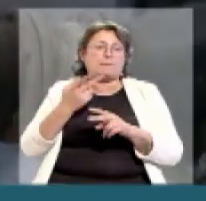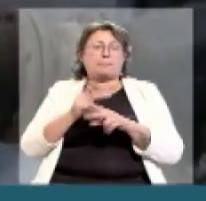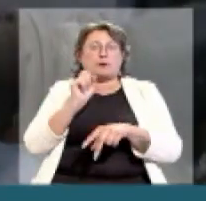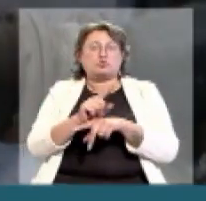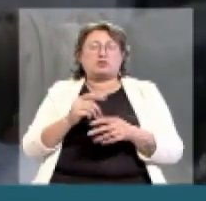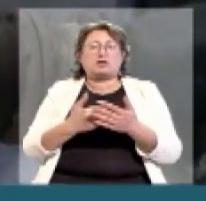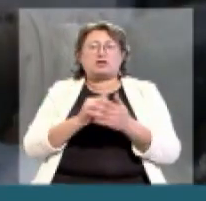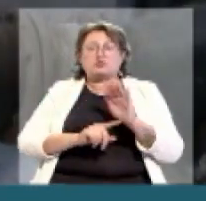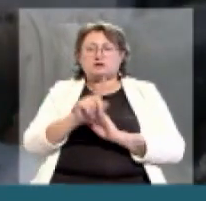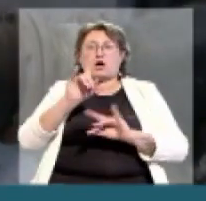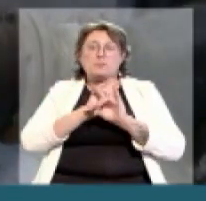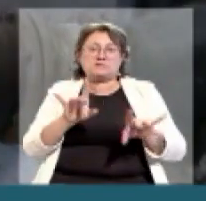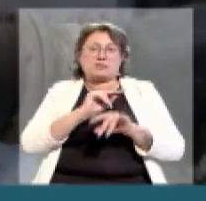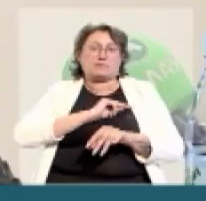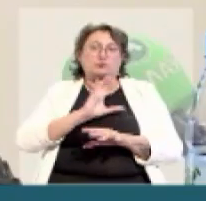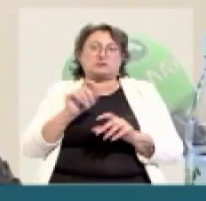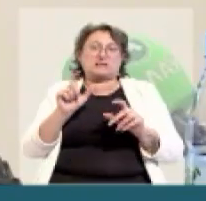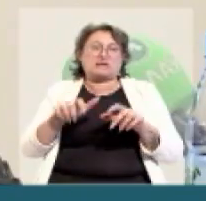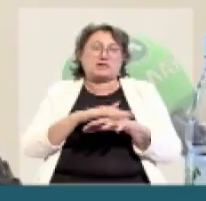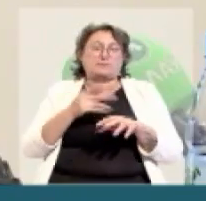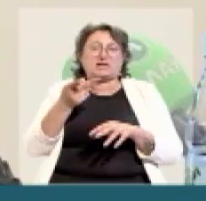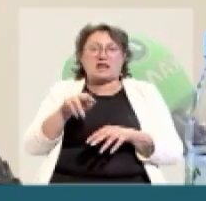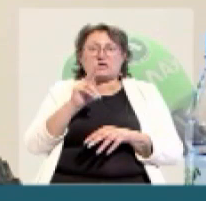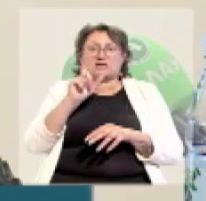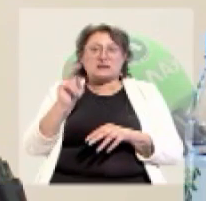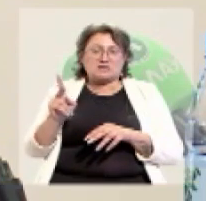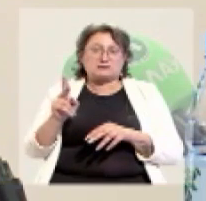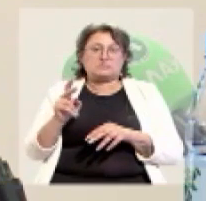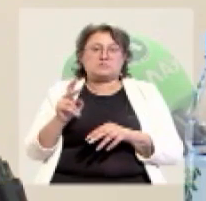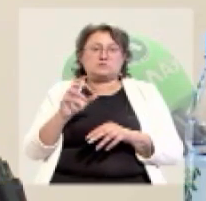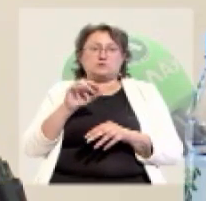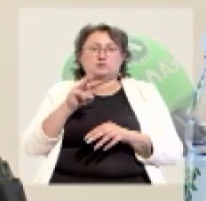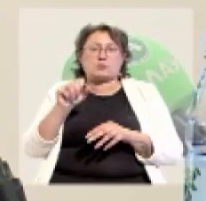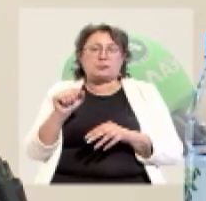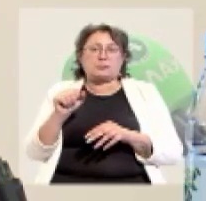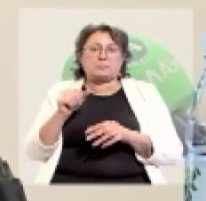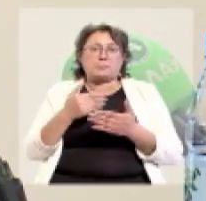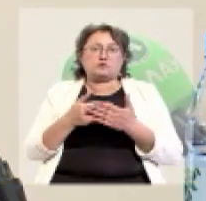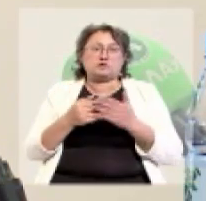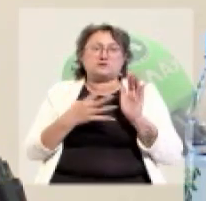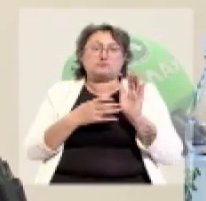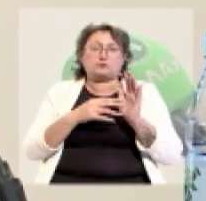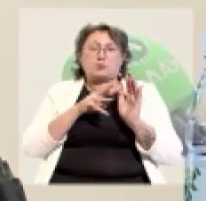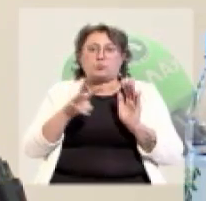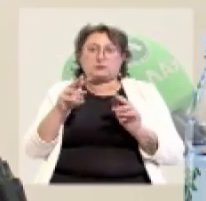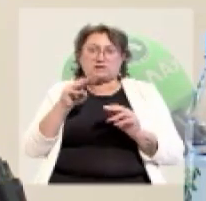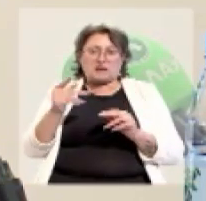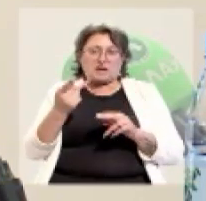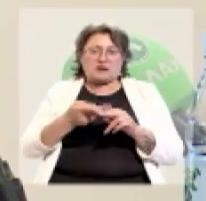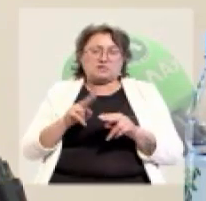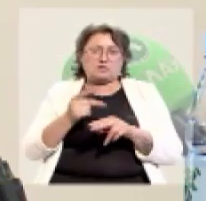начать разъяснительную работу с населением. Для КТЭКа сумма почти что 900 миллионов тенге – это